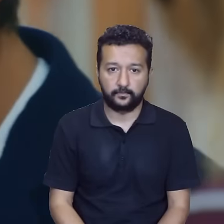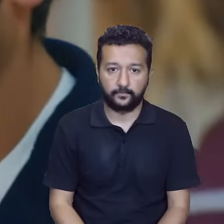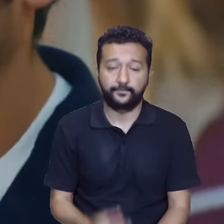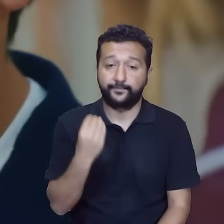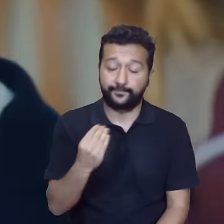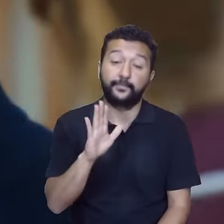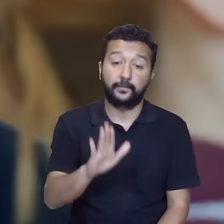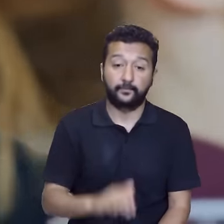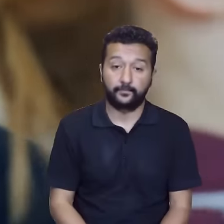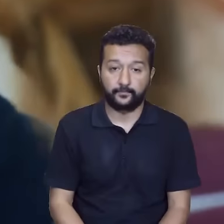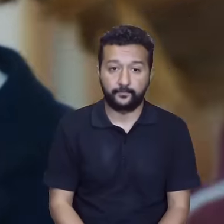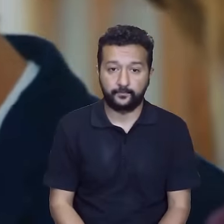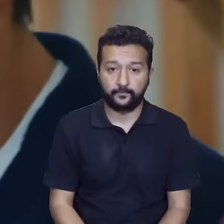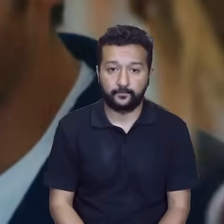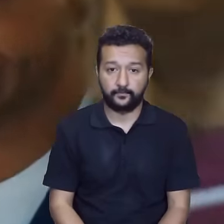İyi.